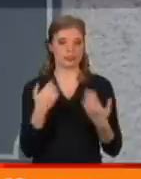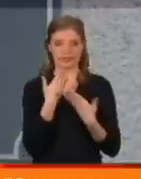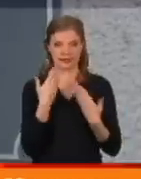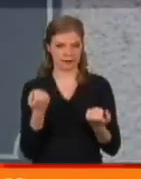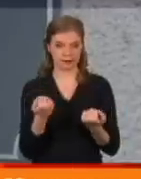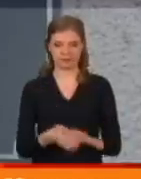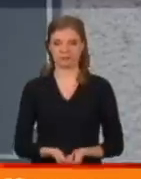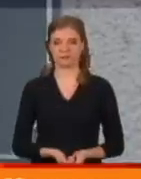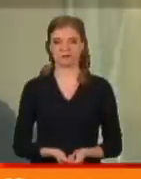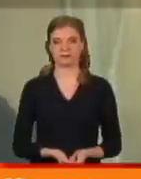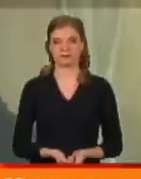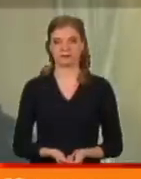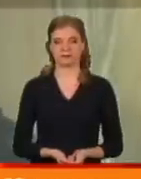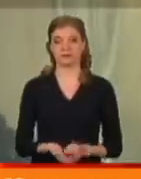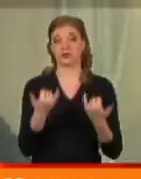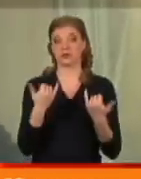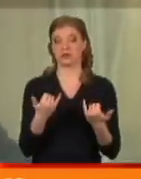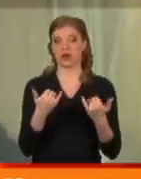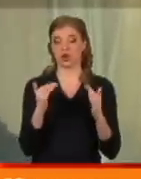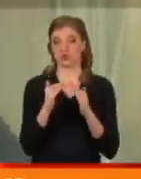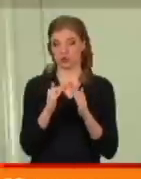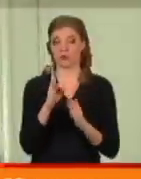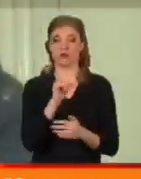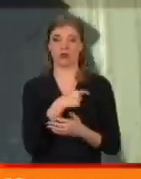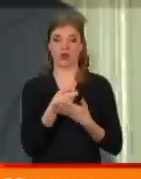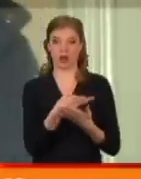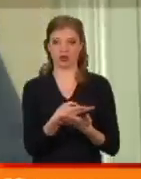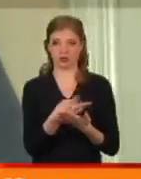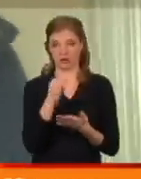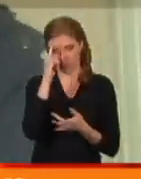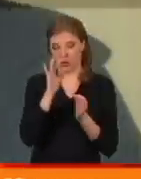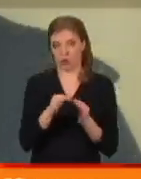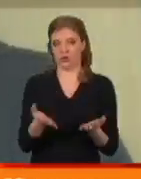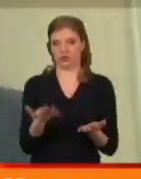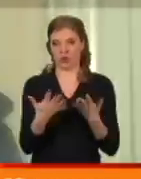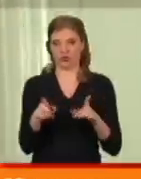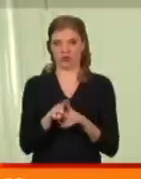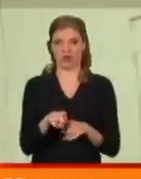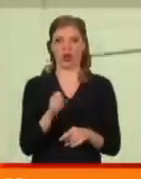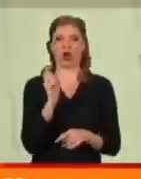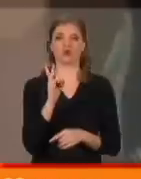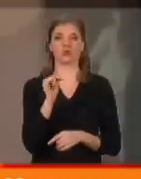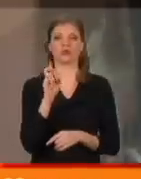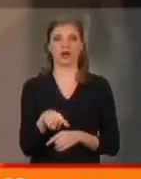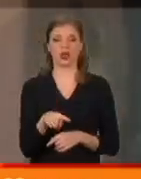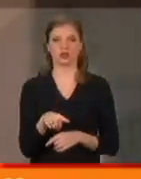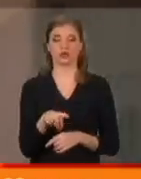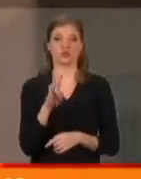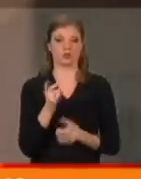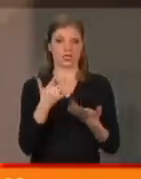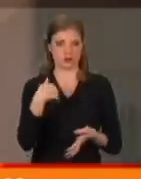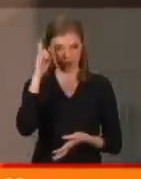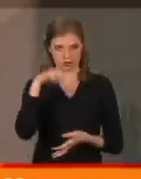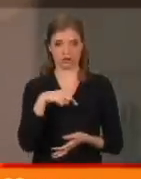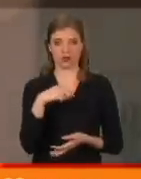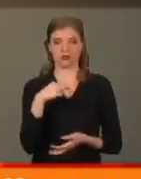вікна не застали. Він зараз вдома, якщо він на лікарняному. Ну, логічно. І так, що таке? Він на лікарняному. Ну, наскільки я знаю,